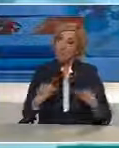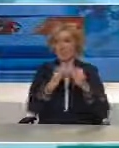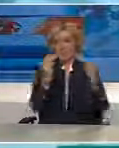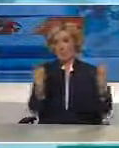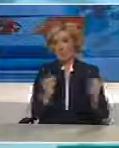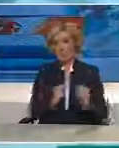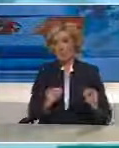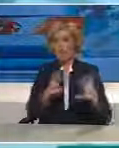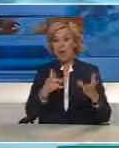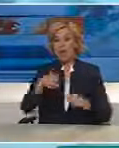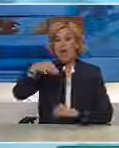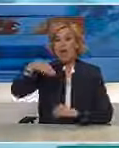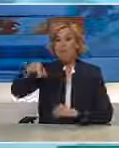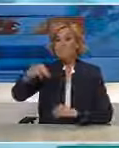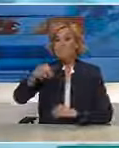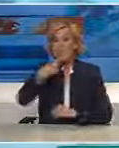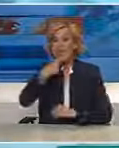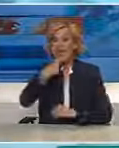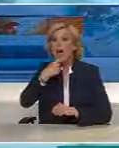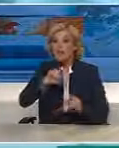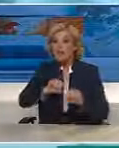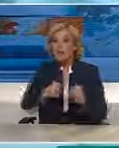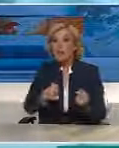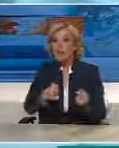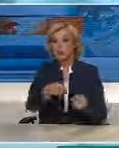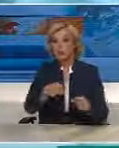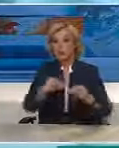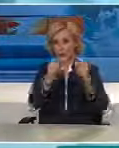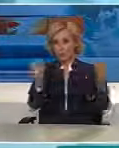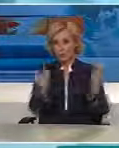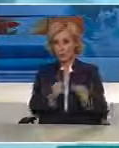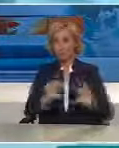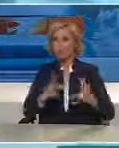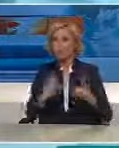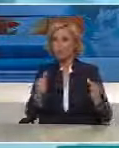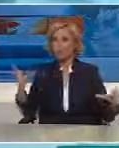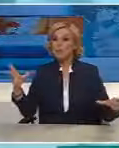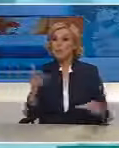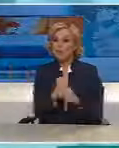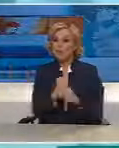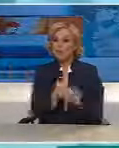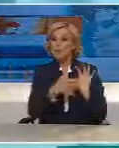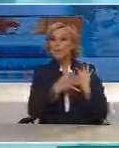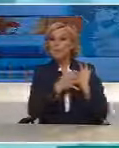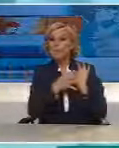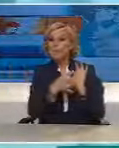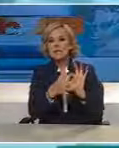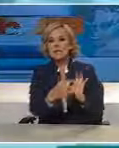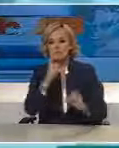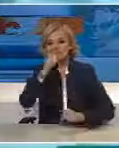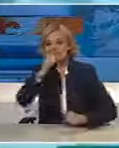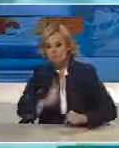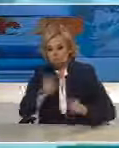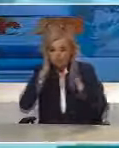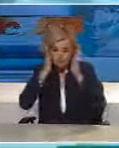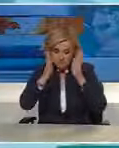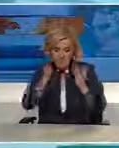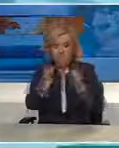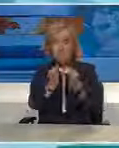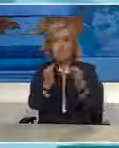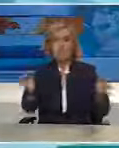ακόμα εύθραυστο. Γι' αυτό και πρέπει να το διαφυλάξουμε. Και ο τρόπος για να το πετύχουμε είναι ένας. Συνεχίζουμε να τηρούμε τα μέτρα, συνεχίζουμε να ακολουθούμε